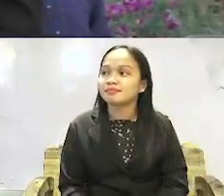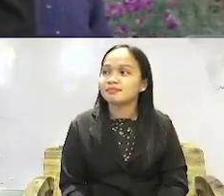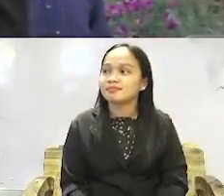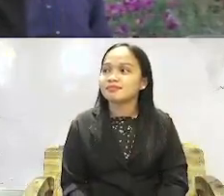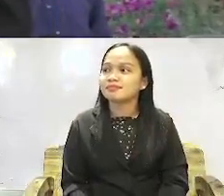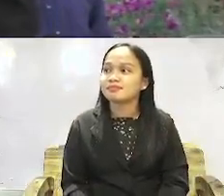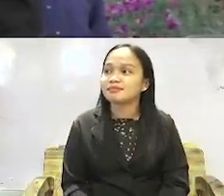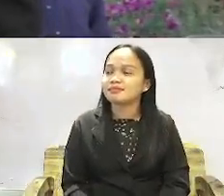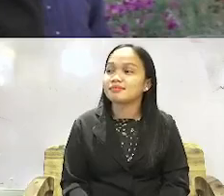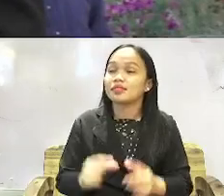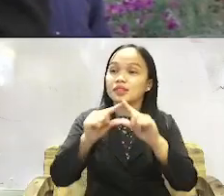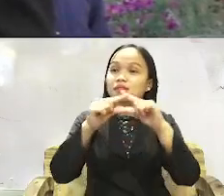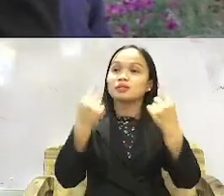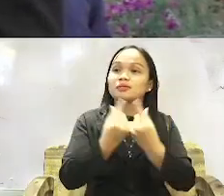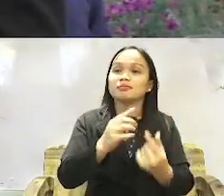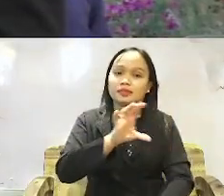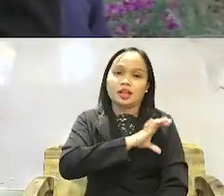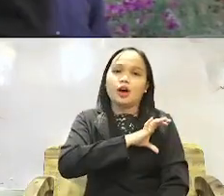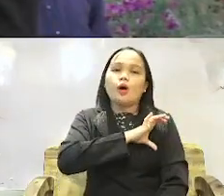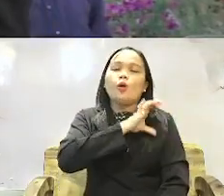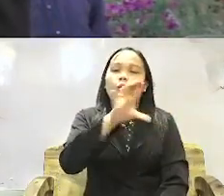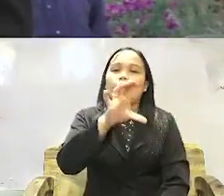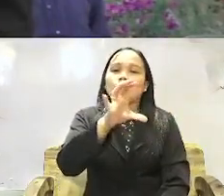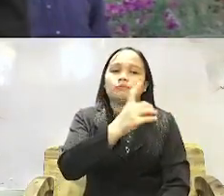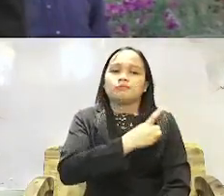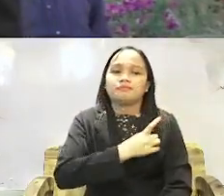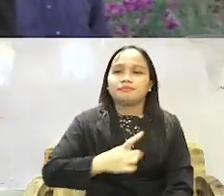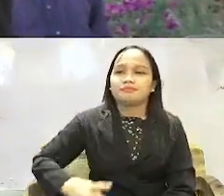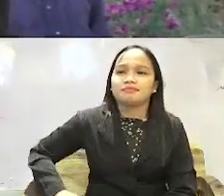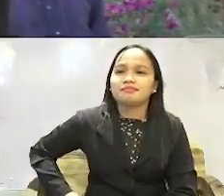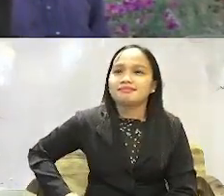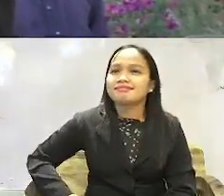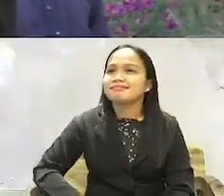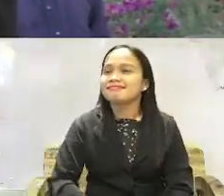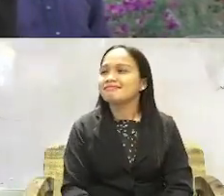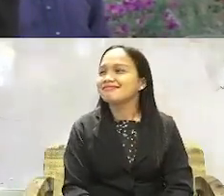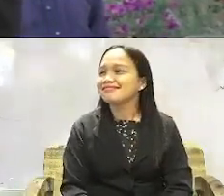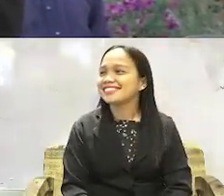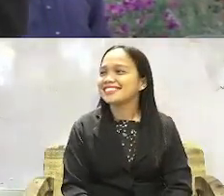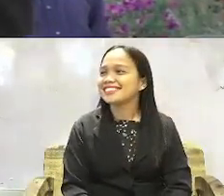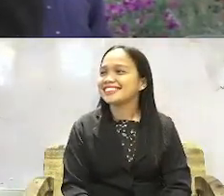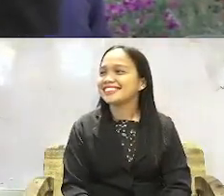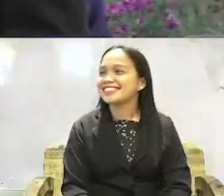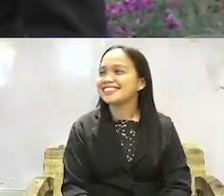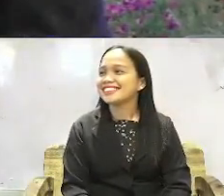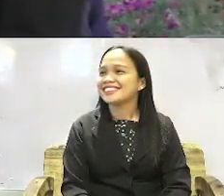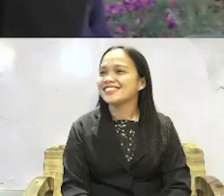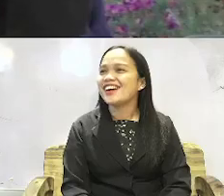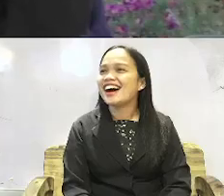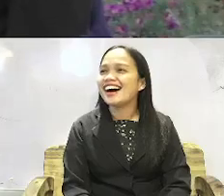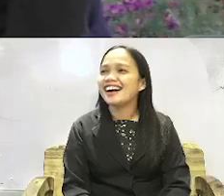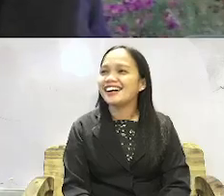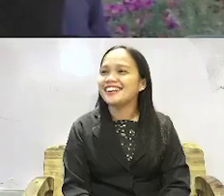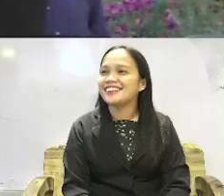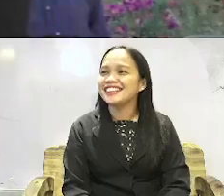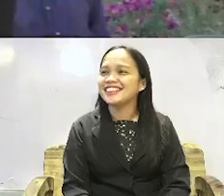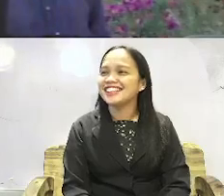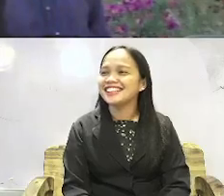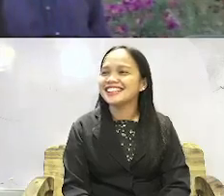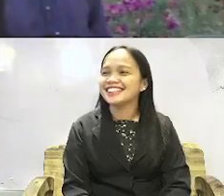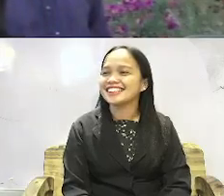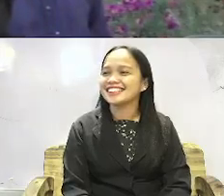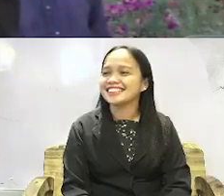Ako po ay galing sa grupo ng Courageous David. Yes! At sino yung leader mo? At ang leader ko po ay Sir Jericho. At amen, Sir